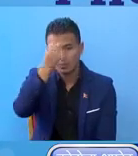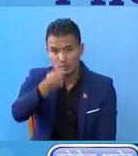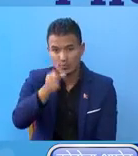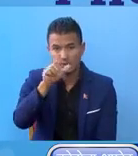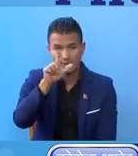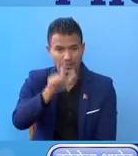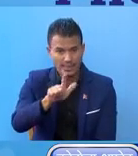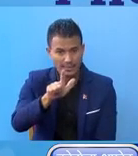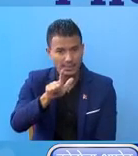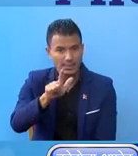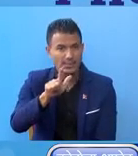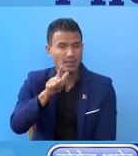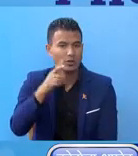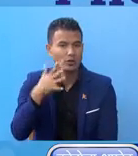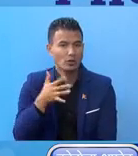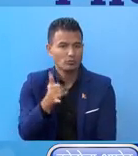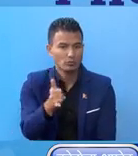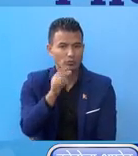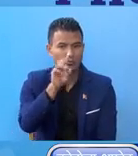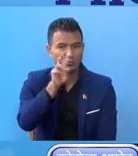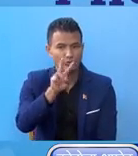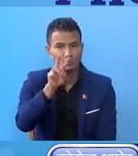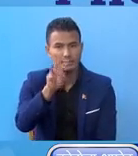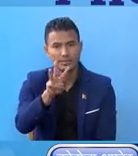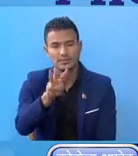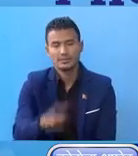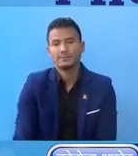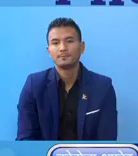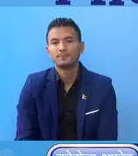पूर्वमा 7, लमजुङमा 23।